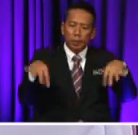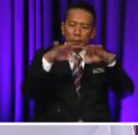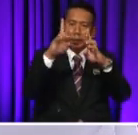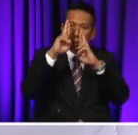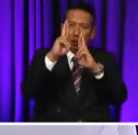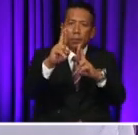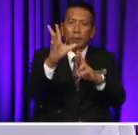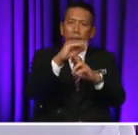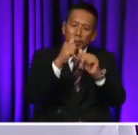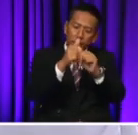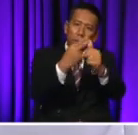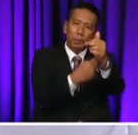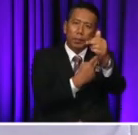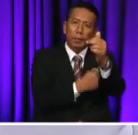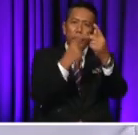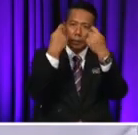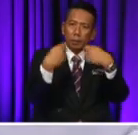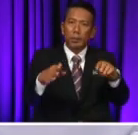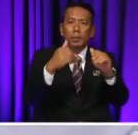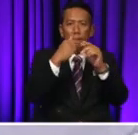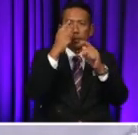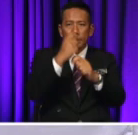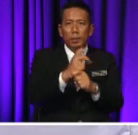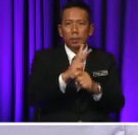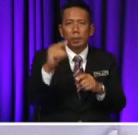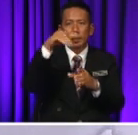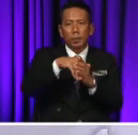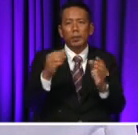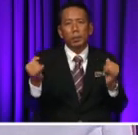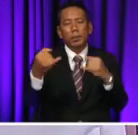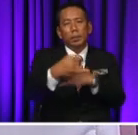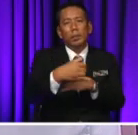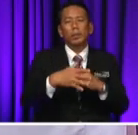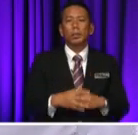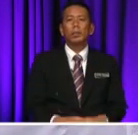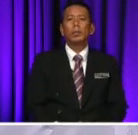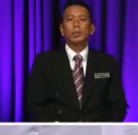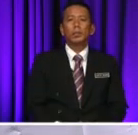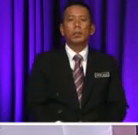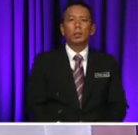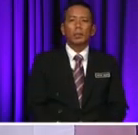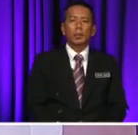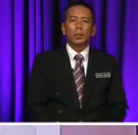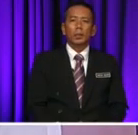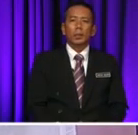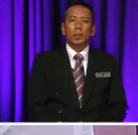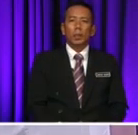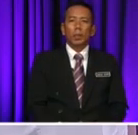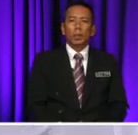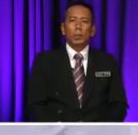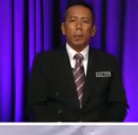dan mematuhi peraturan yang telah digariskan dalam sebuah organisasi oke baiklah